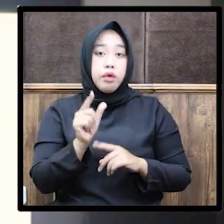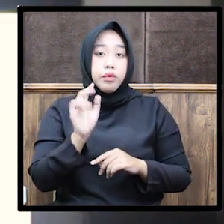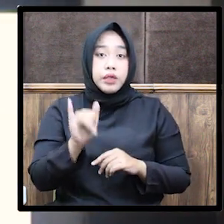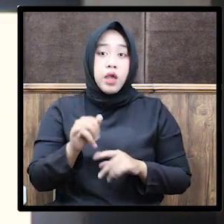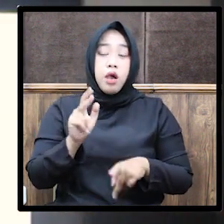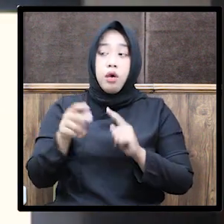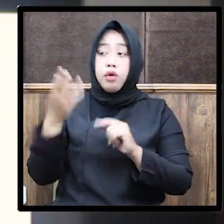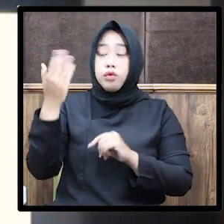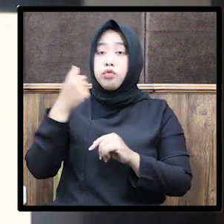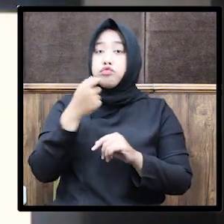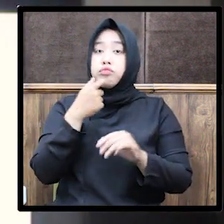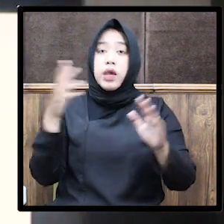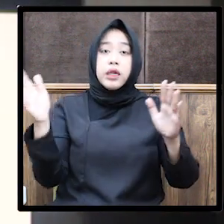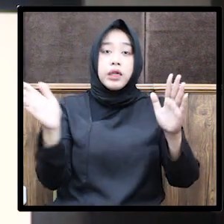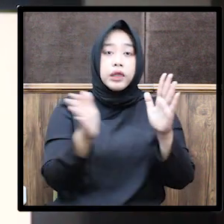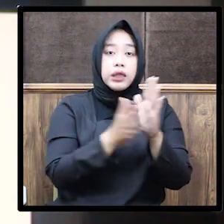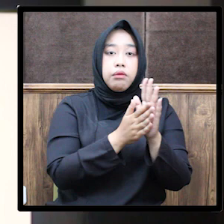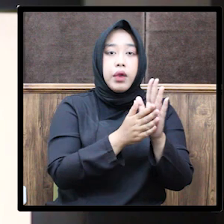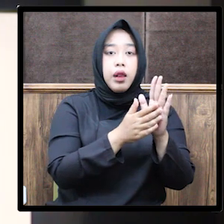hanya ditempel gitu ya.